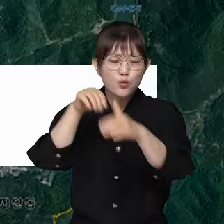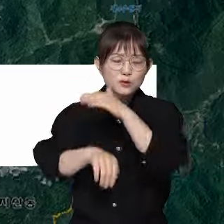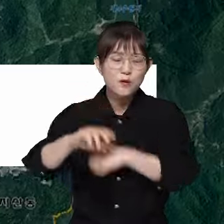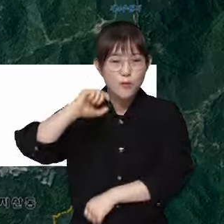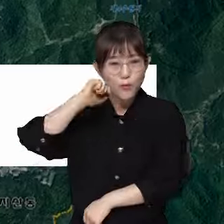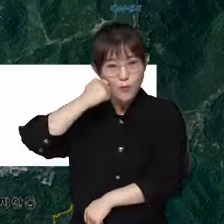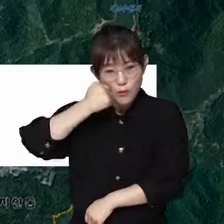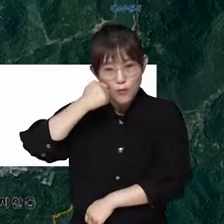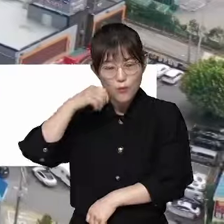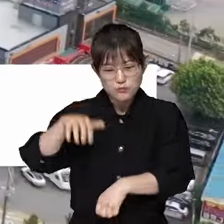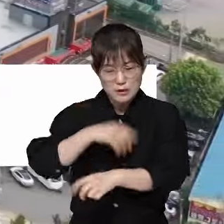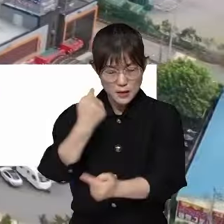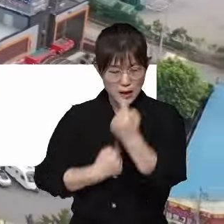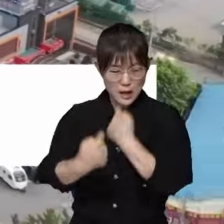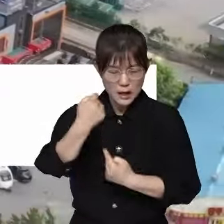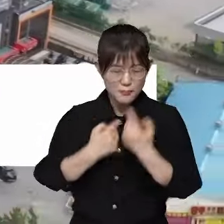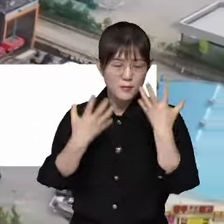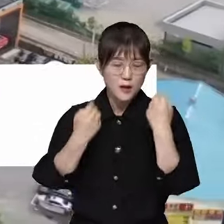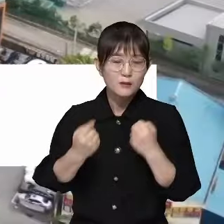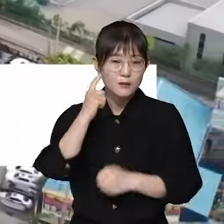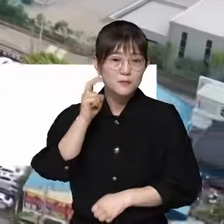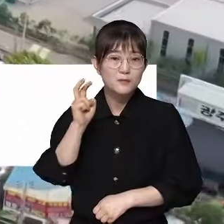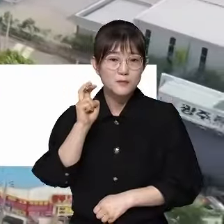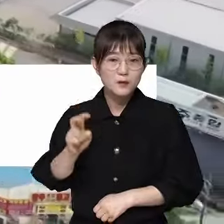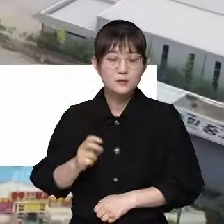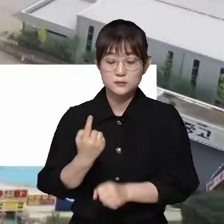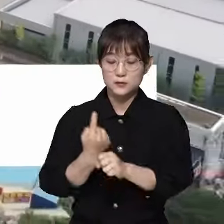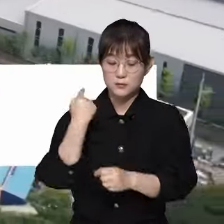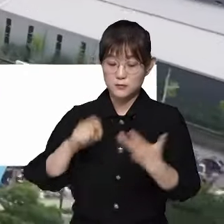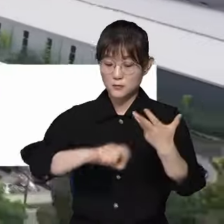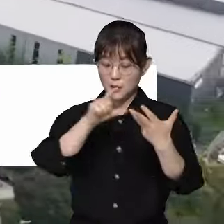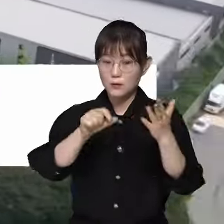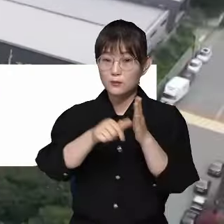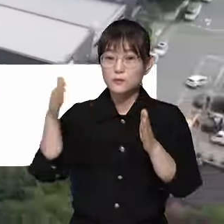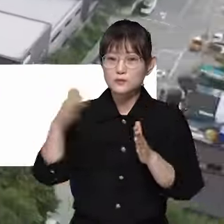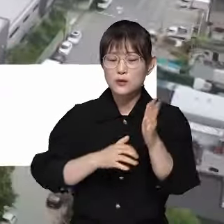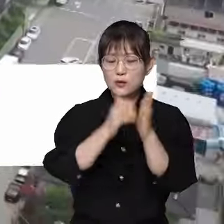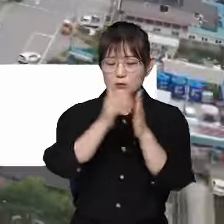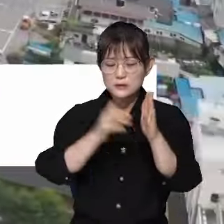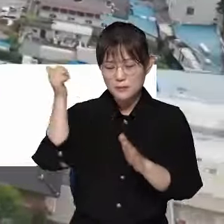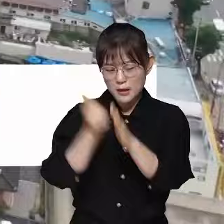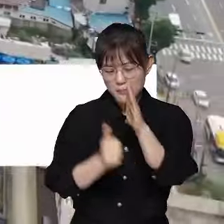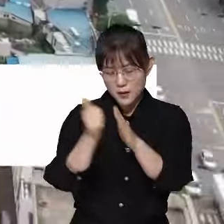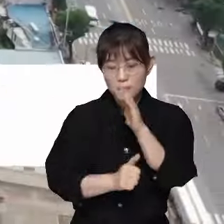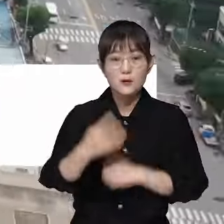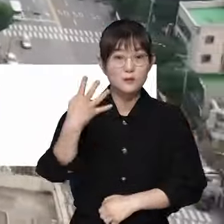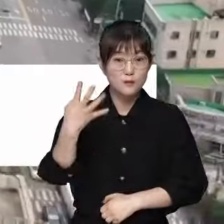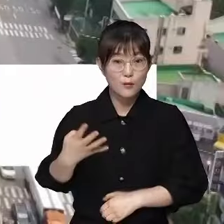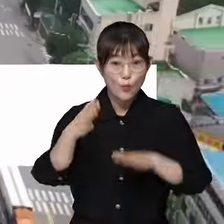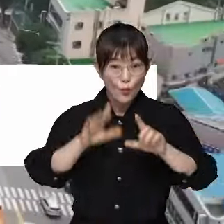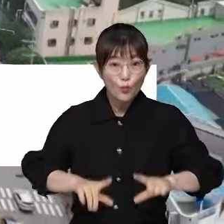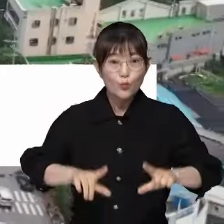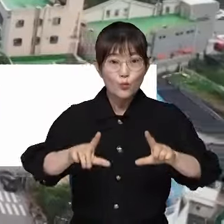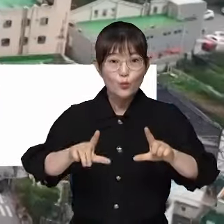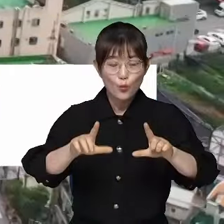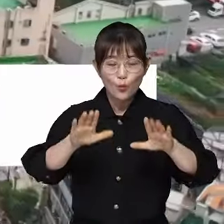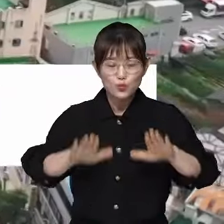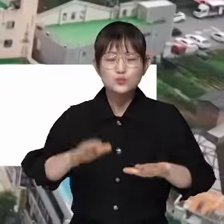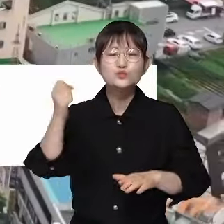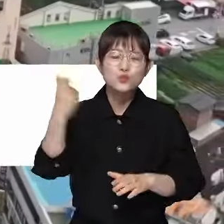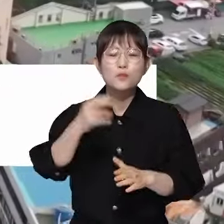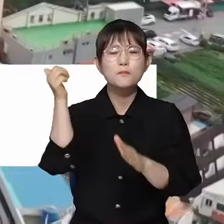큰 지역으로 꼽힙니다. 때문에 지난해 8월부터 4차례나 유찰됐고 오늘 마감한 다섯 번째 입찰마저